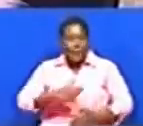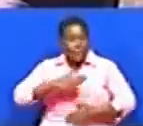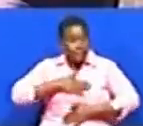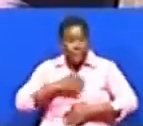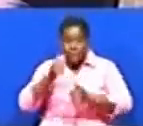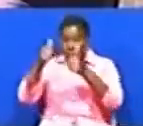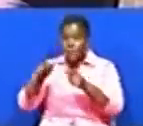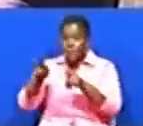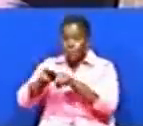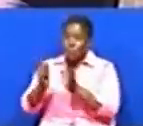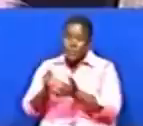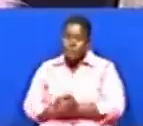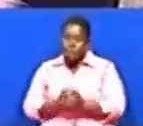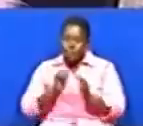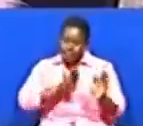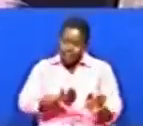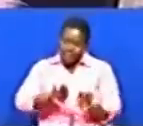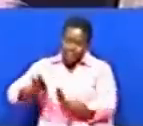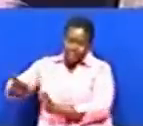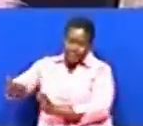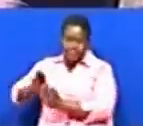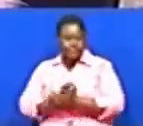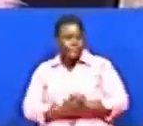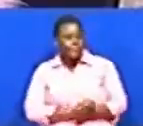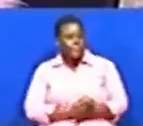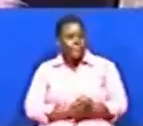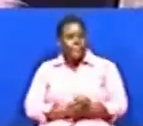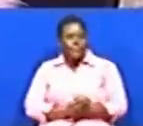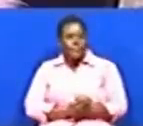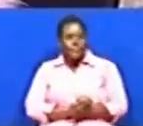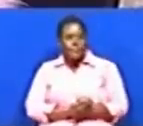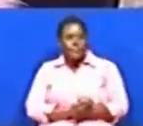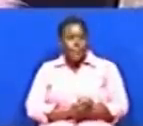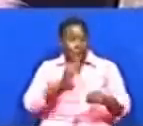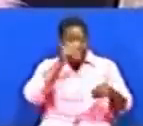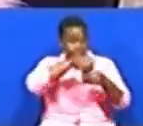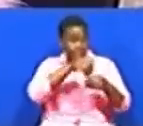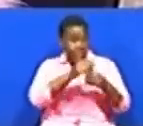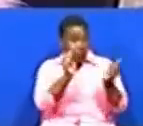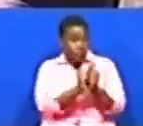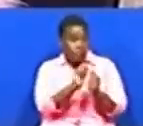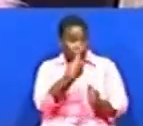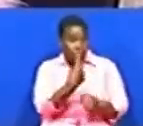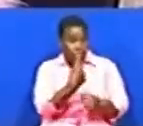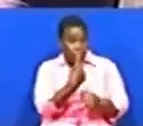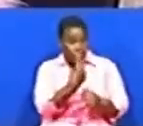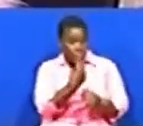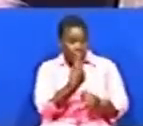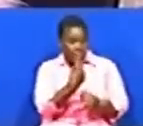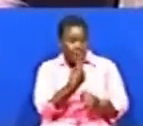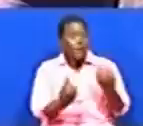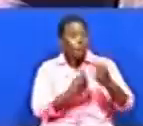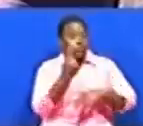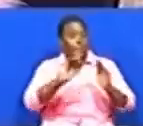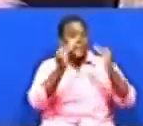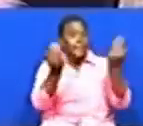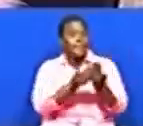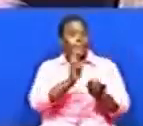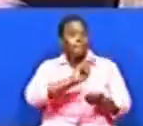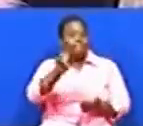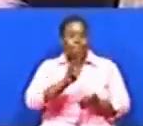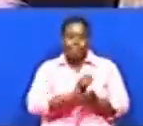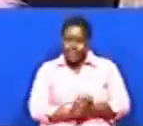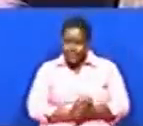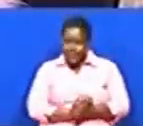wa TBC Aridhio. Na tutazame sasa ripoti nyingine tukisalia bado katika siasa. Wanachama 11 kutoka chama cha demokrasia